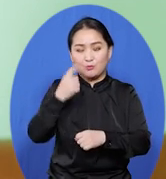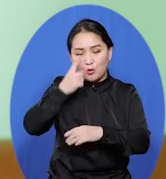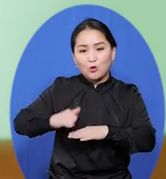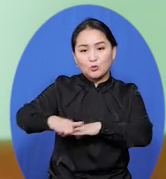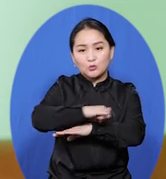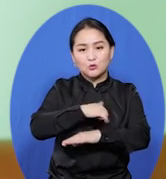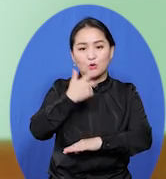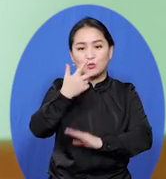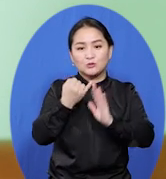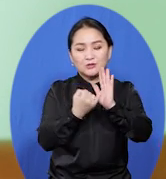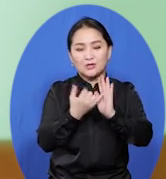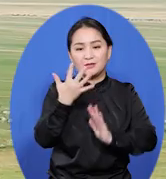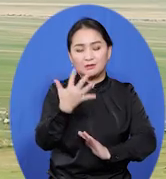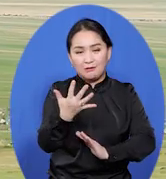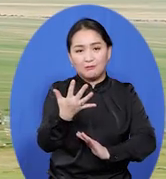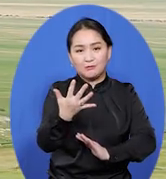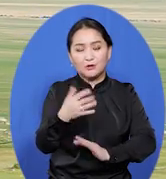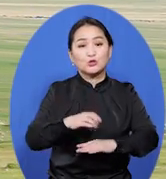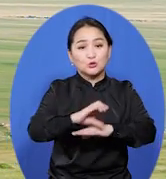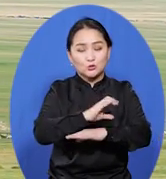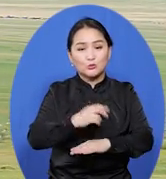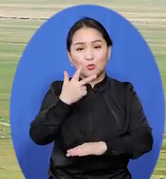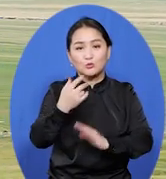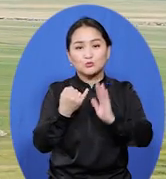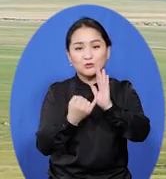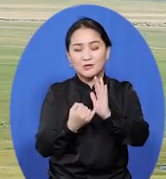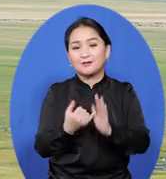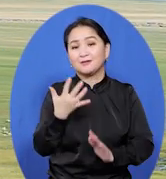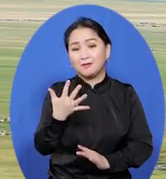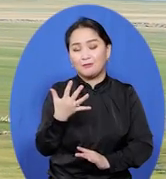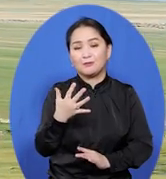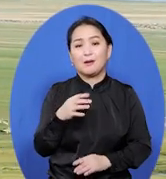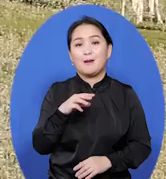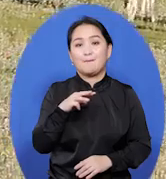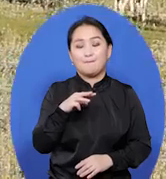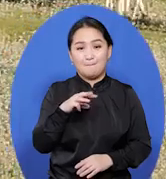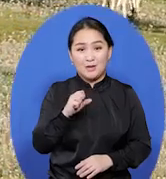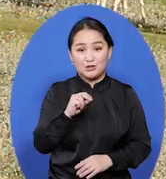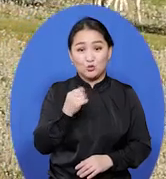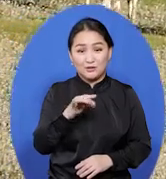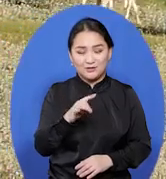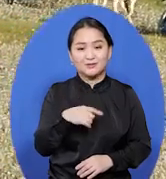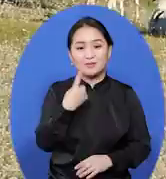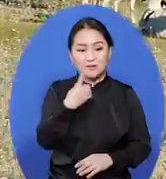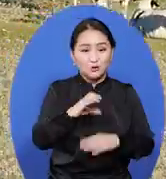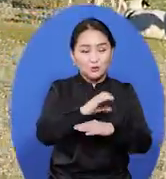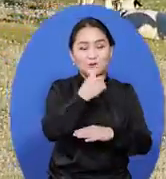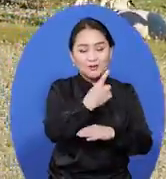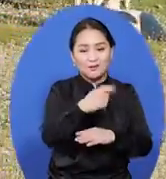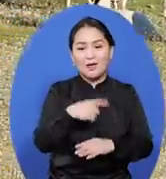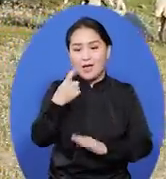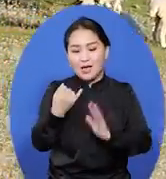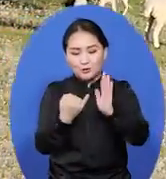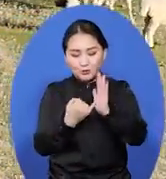дээ. 365 сумд 365 малжуулах гэсэн шүү дээ. Тэгэхээр сум болгонд нэг малжуулах гэж ойлгосон. Аа, тэгэхээр энэ жил би яриад 16 сум нэг